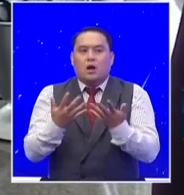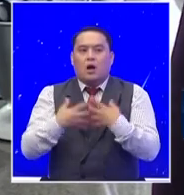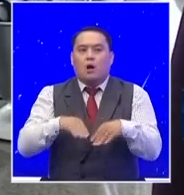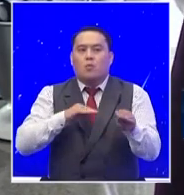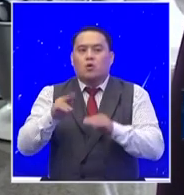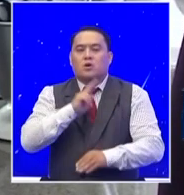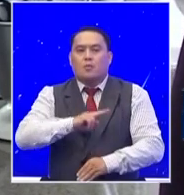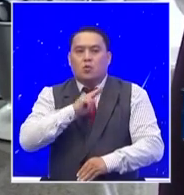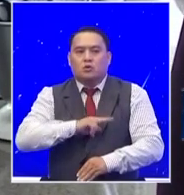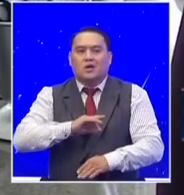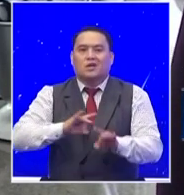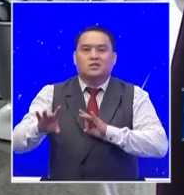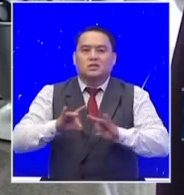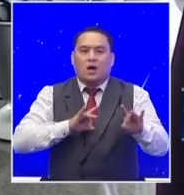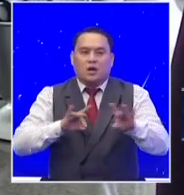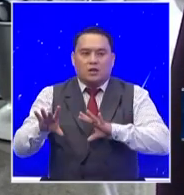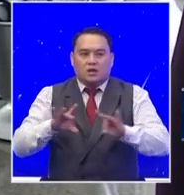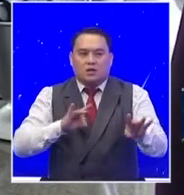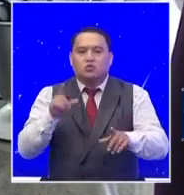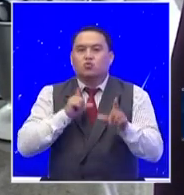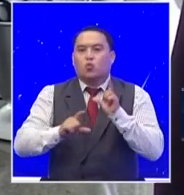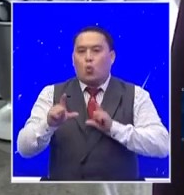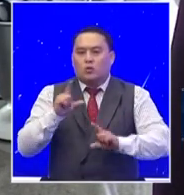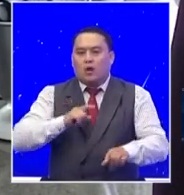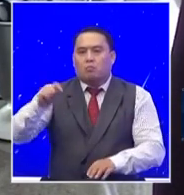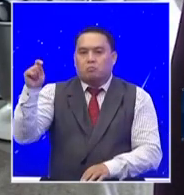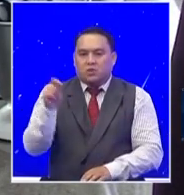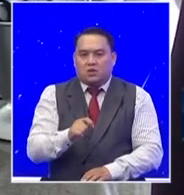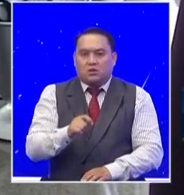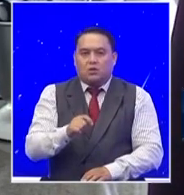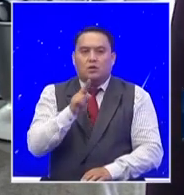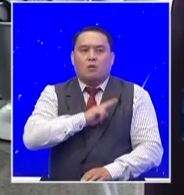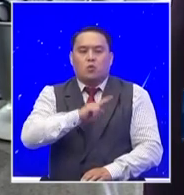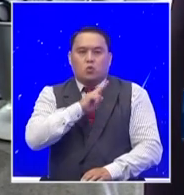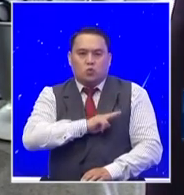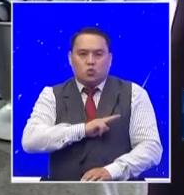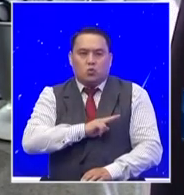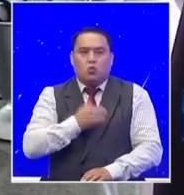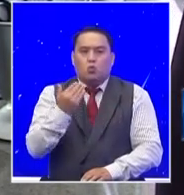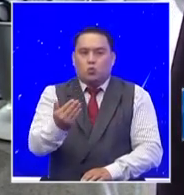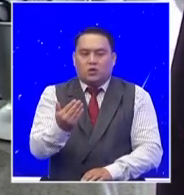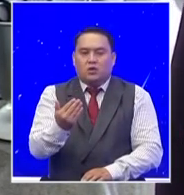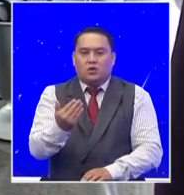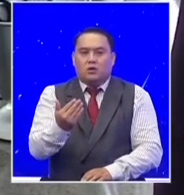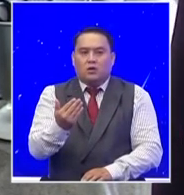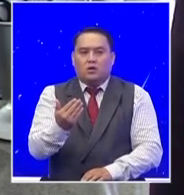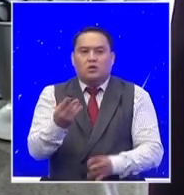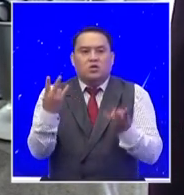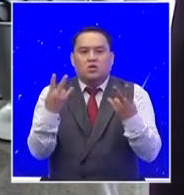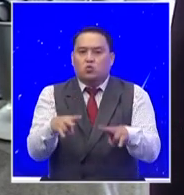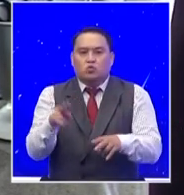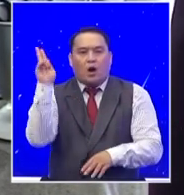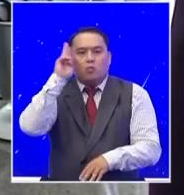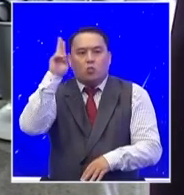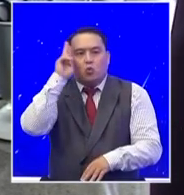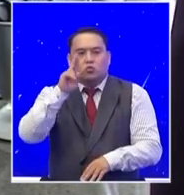сейчас работают рестораторы. Студенты, придя на работу, у них им не надо будет сейчас